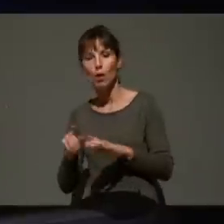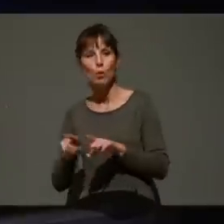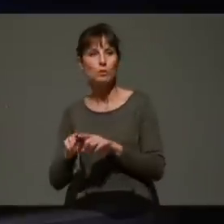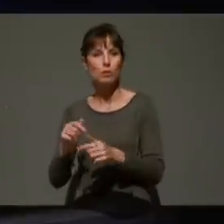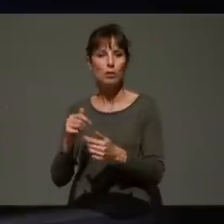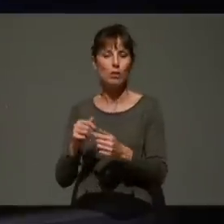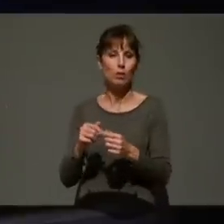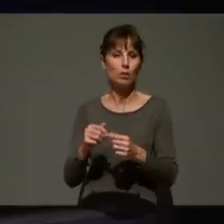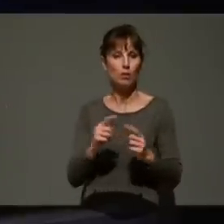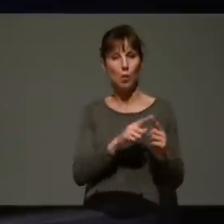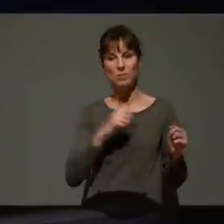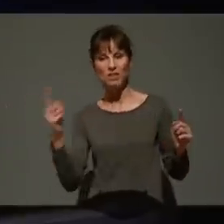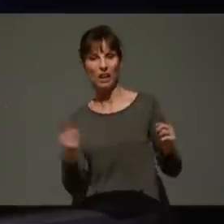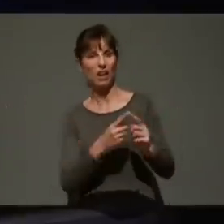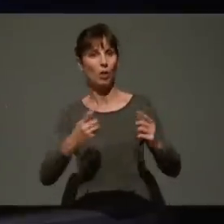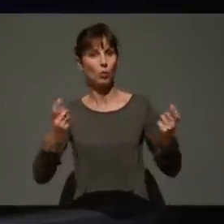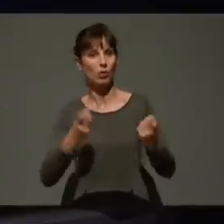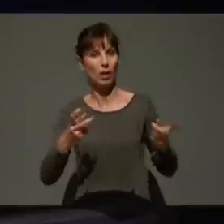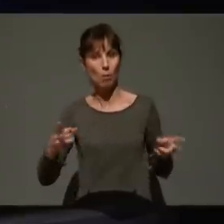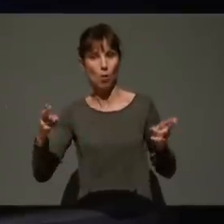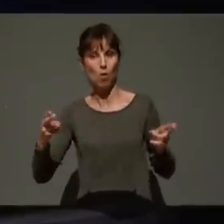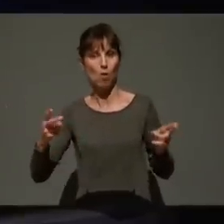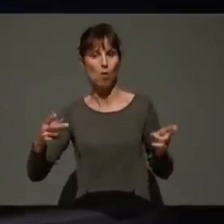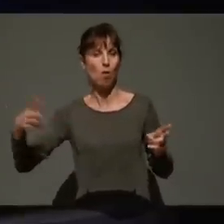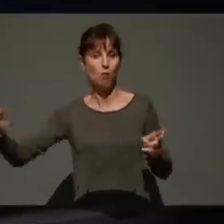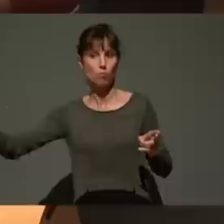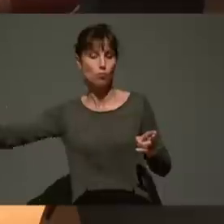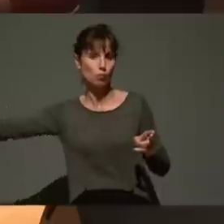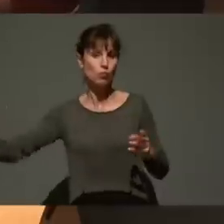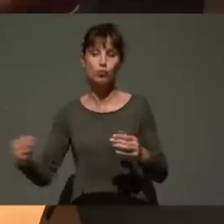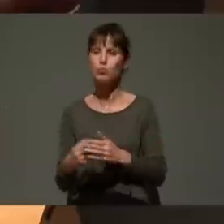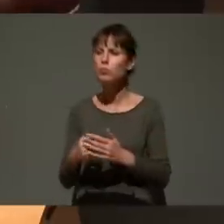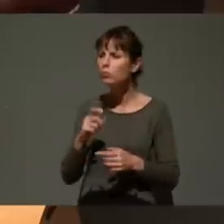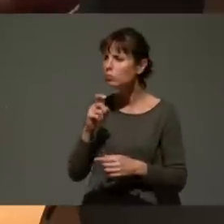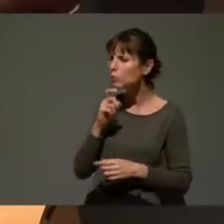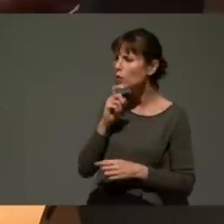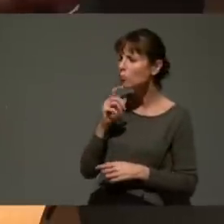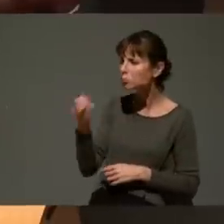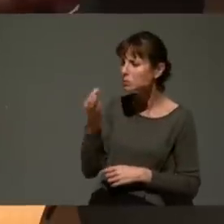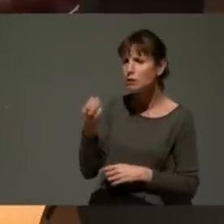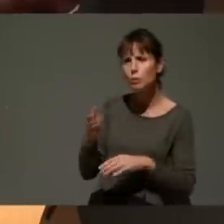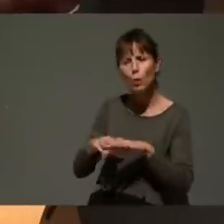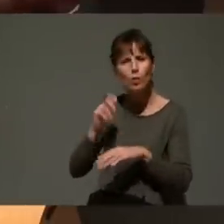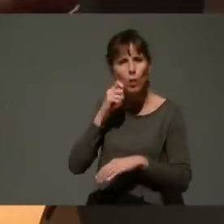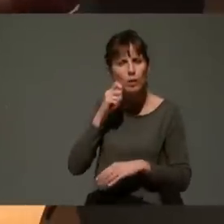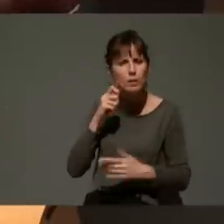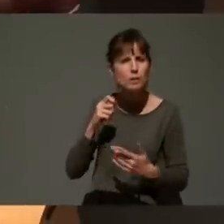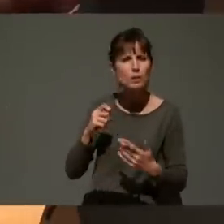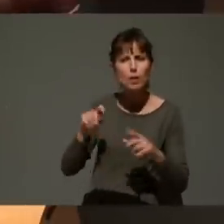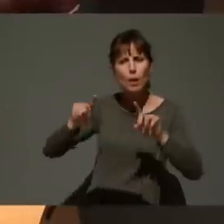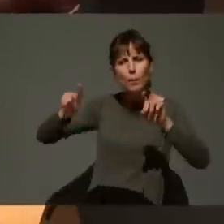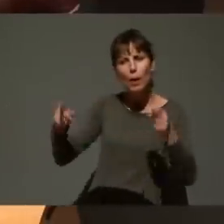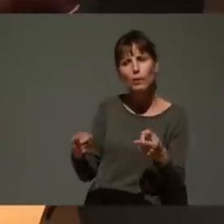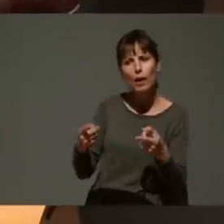un autre cycle d'entraînement. Donc voilà. Alors vous avez parlé du dentiste, j'ai juste une petite